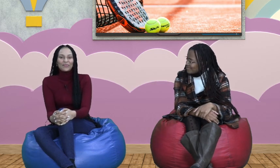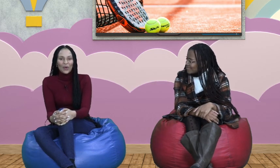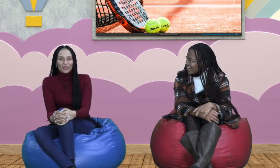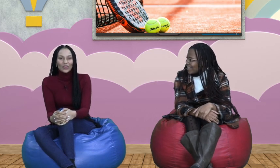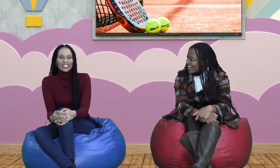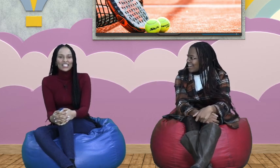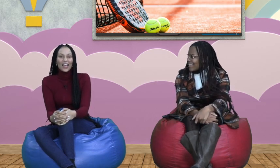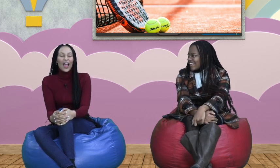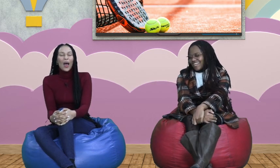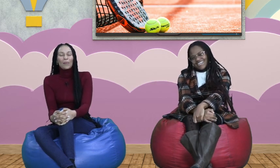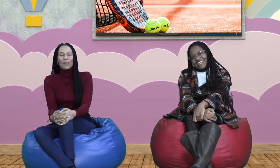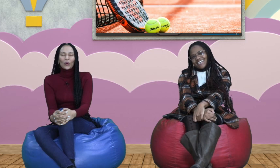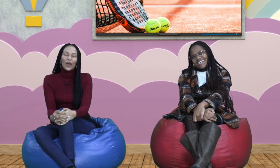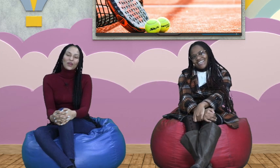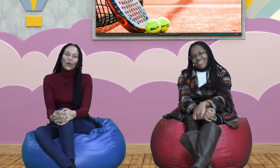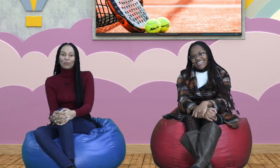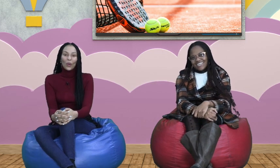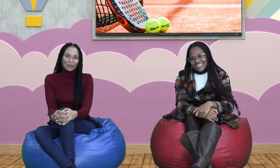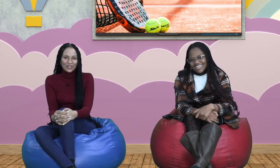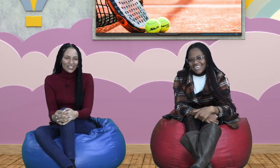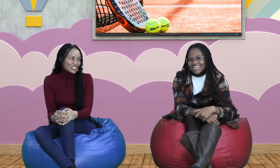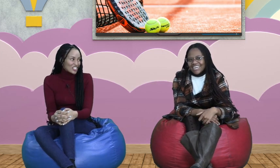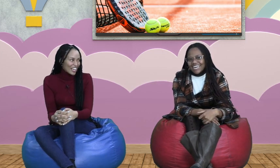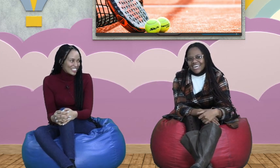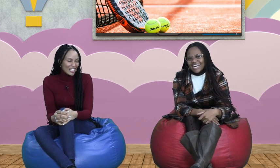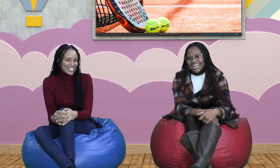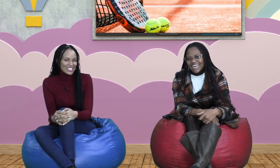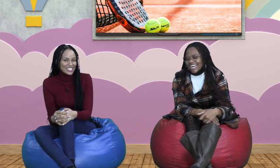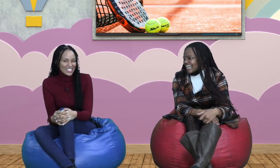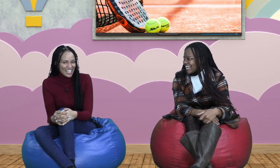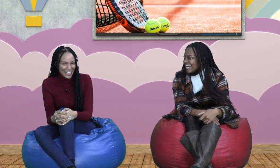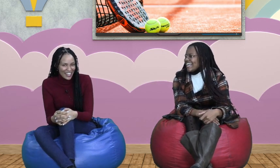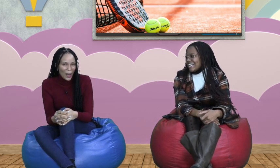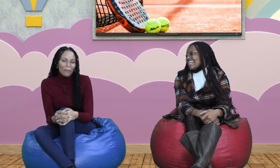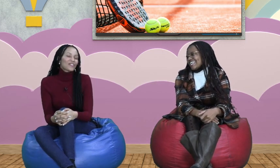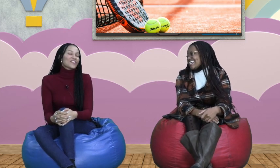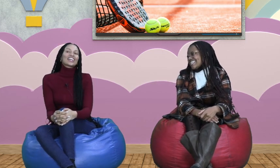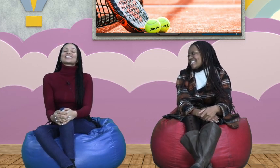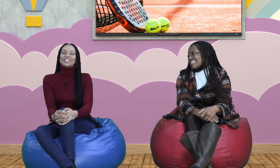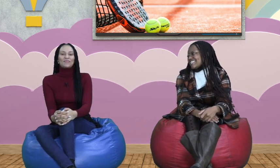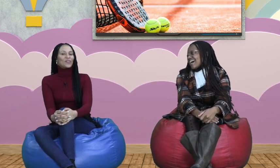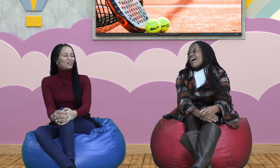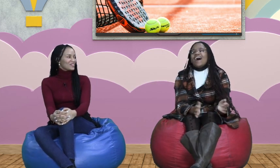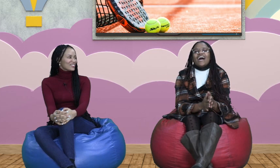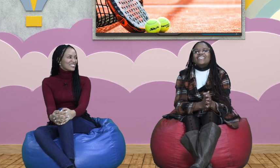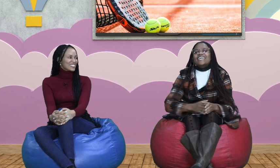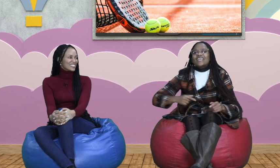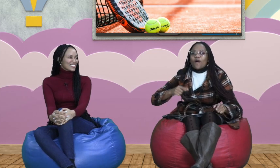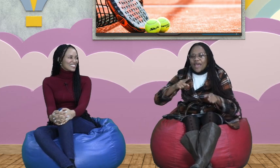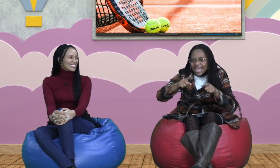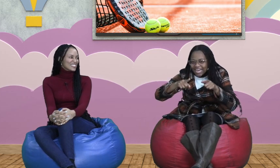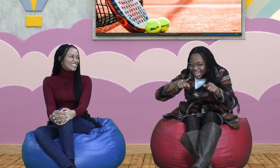hierdie pop sonder sy rooi crop tops jersey sien nie. Wie is die pop?